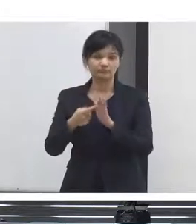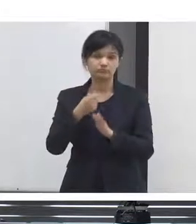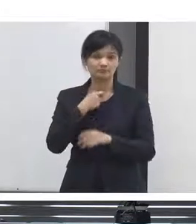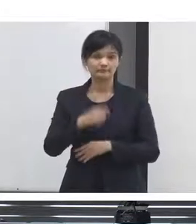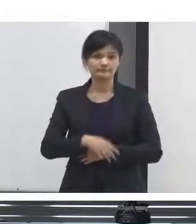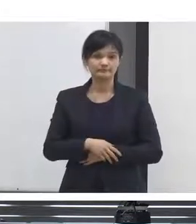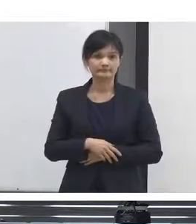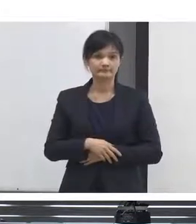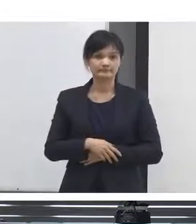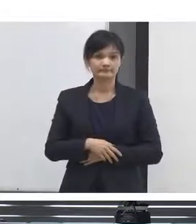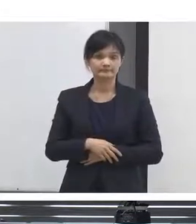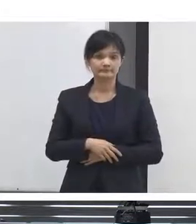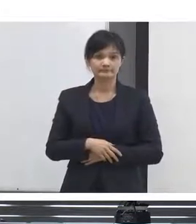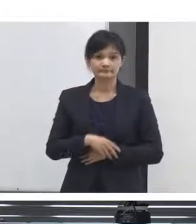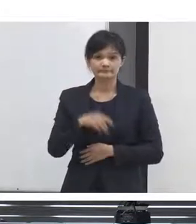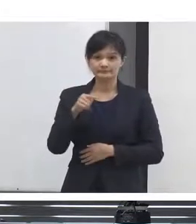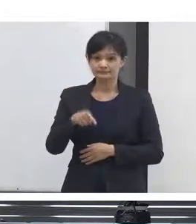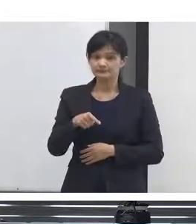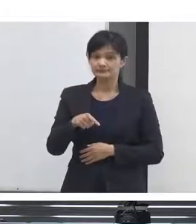这些表达呢，